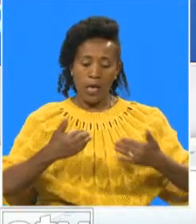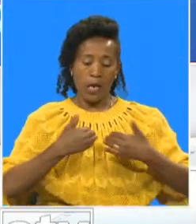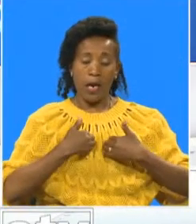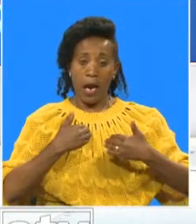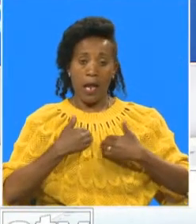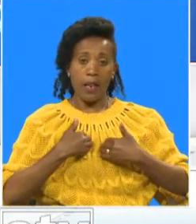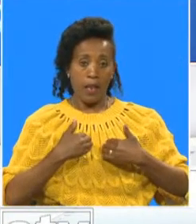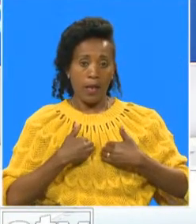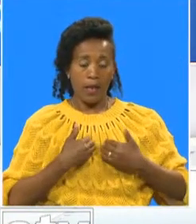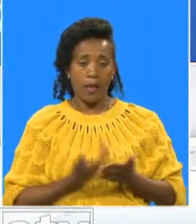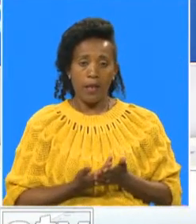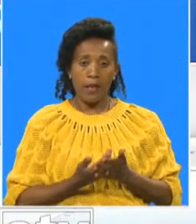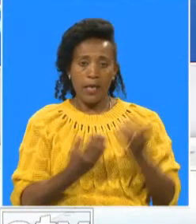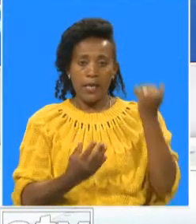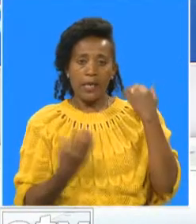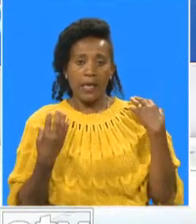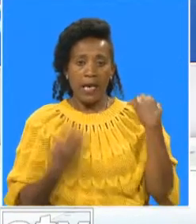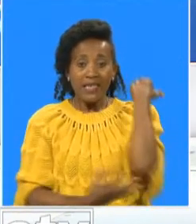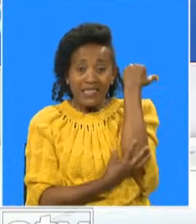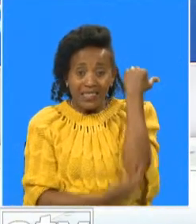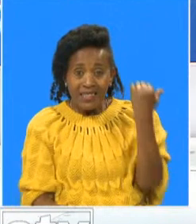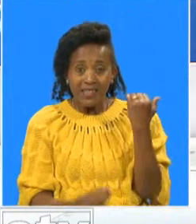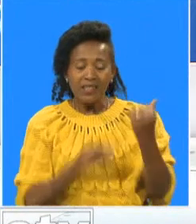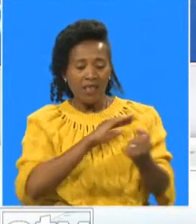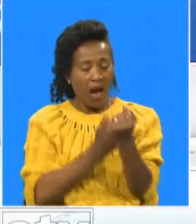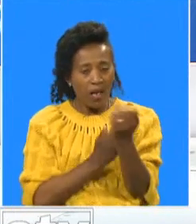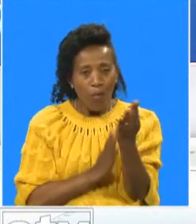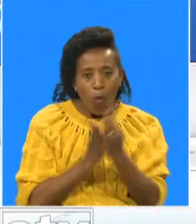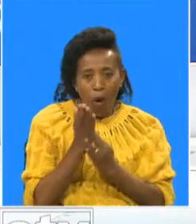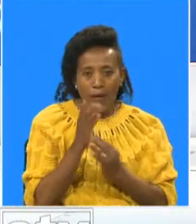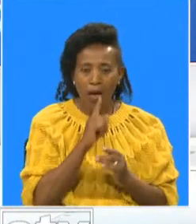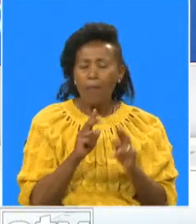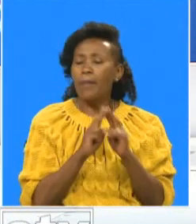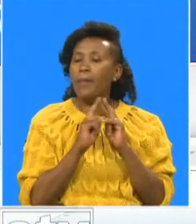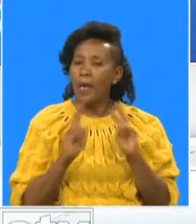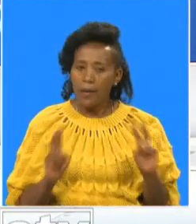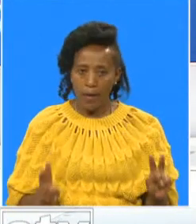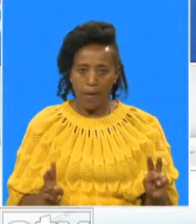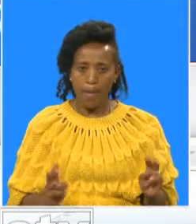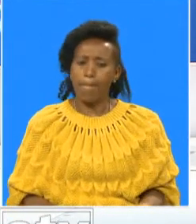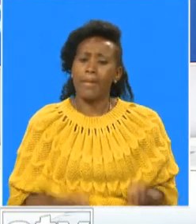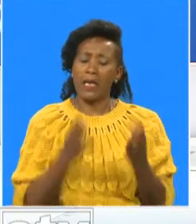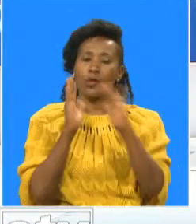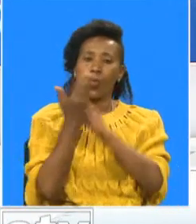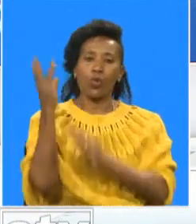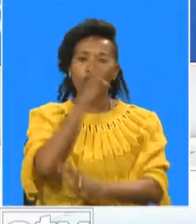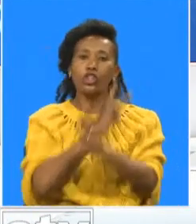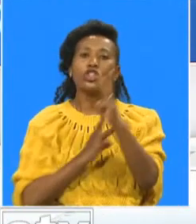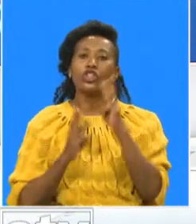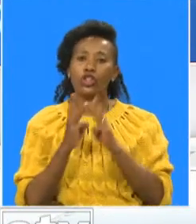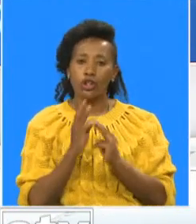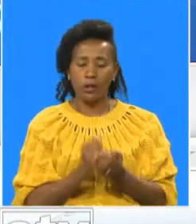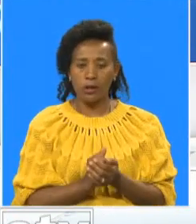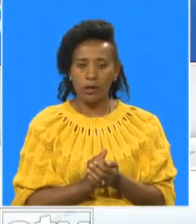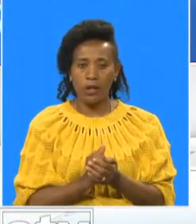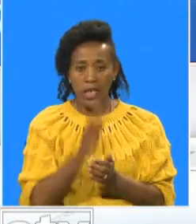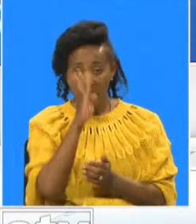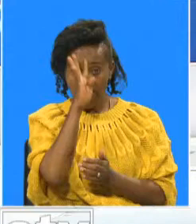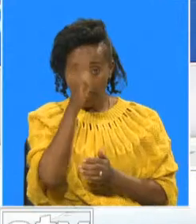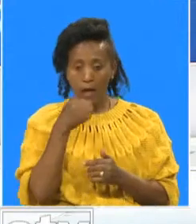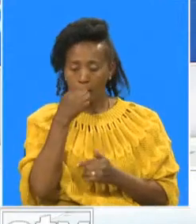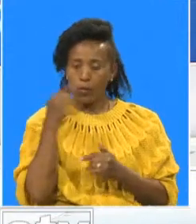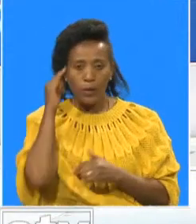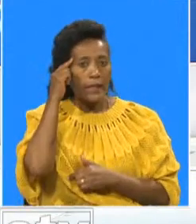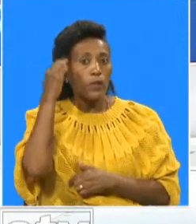ካለን ከድህነታችን ከአቅማችንም አኳያ በጣም በርካታ የሆነ ችግር ይፈጥራል